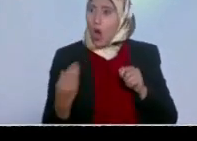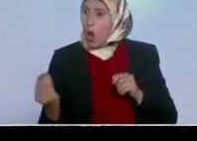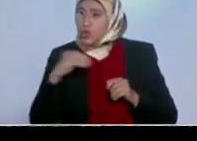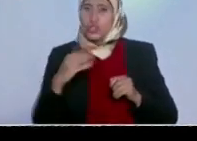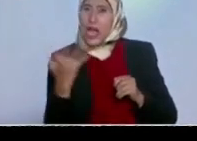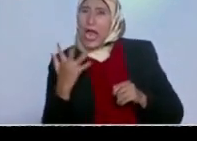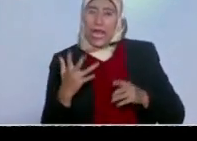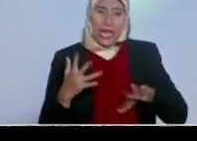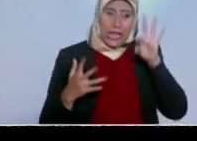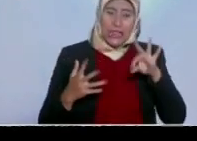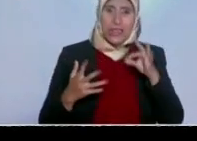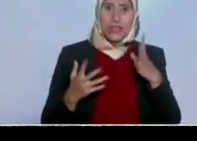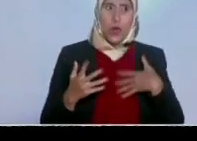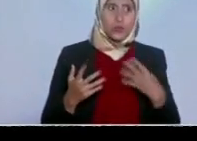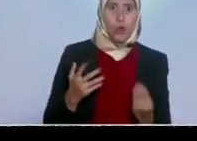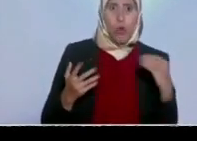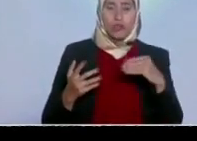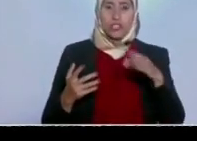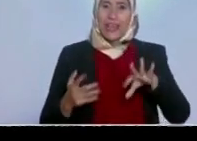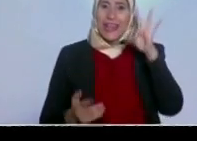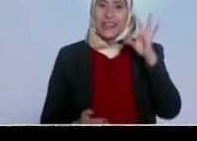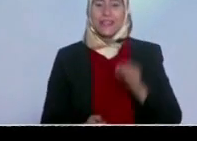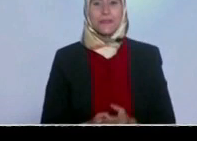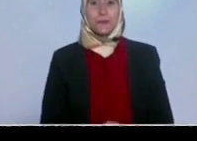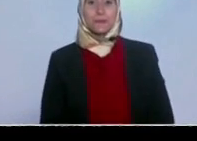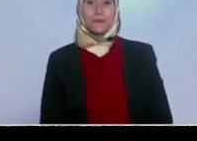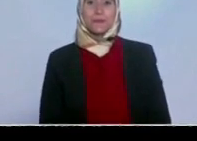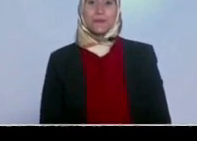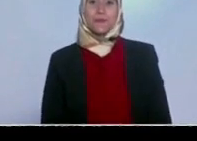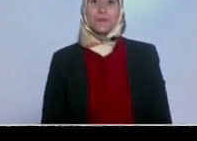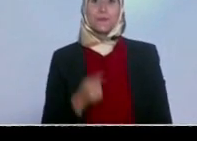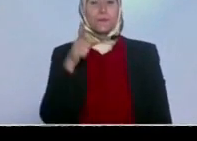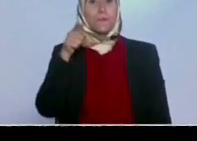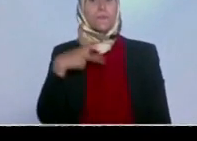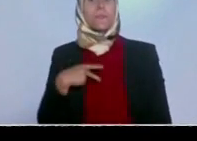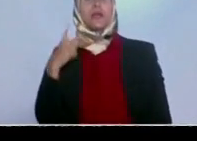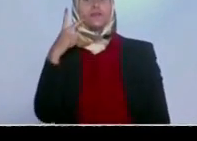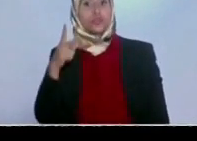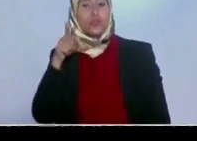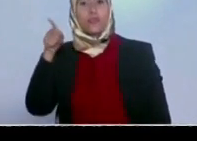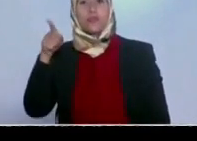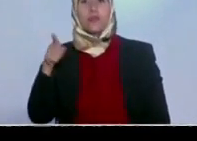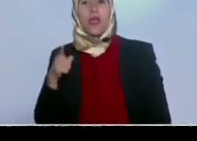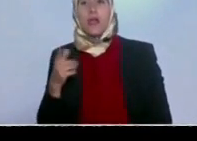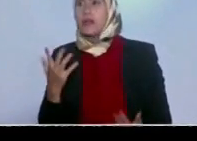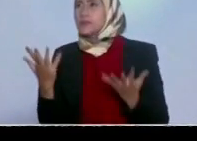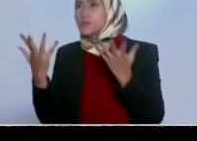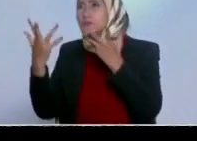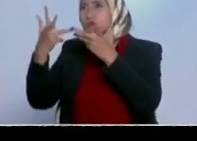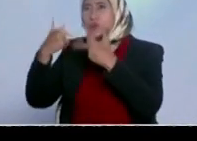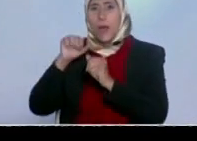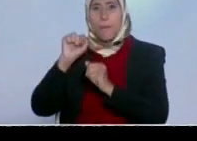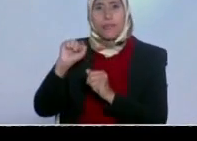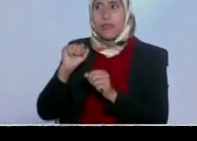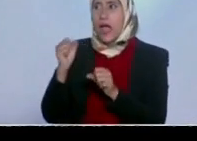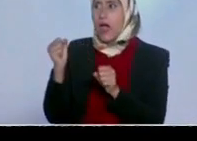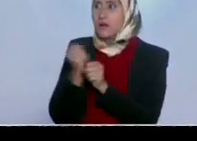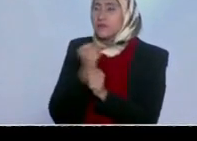أهداف استراتيجية جديدة. احنا طبعاً قمنا بالاطلاع على معايير الأداء المفروض تكون متوفرة وجهزنا فريق